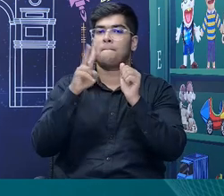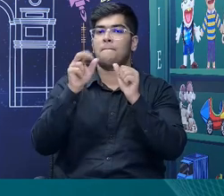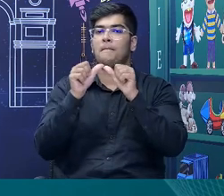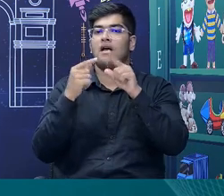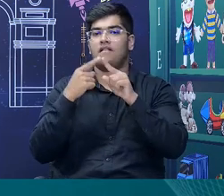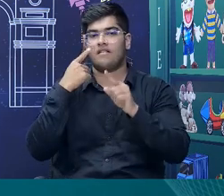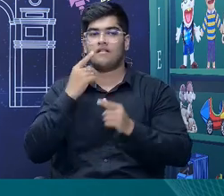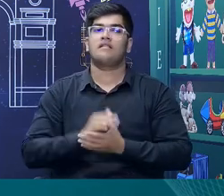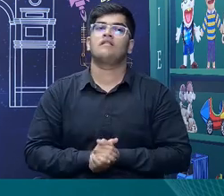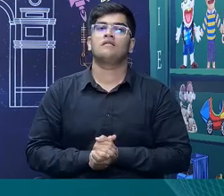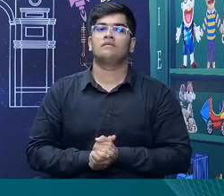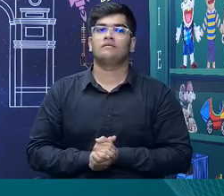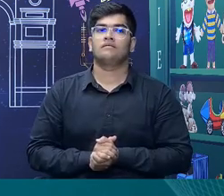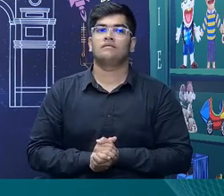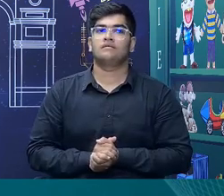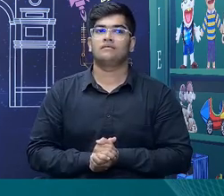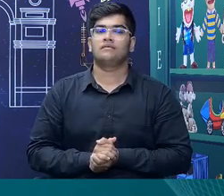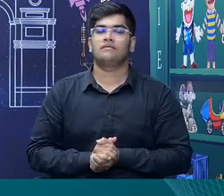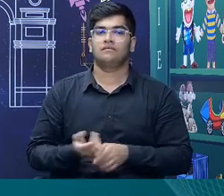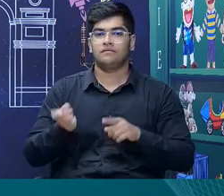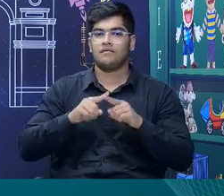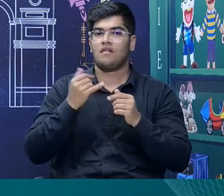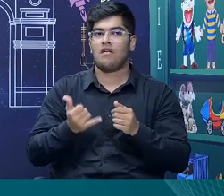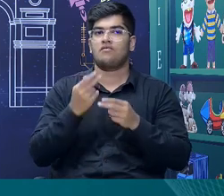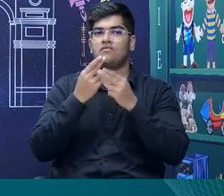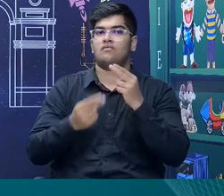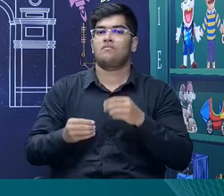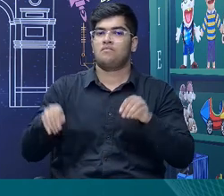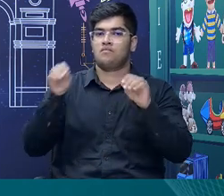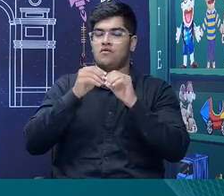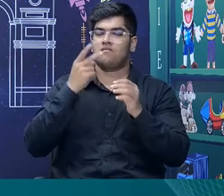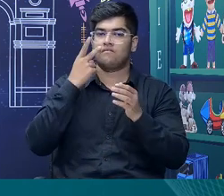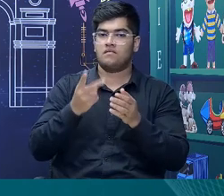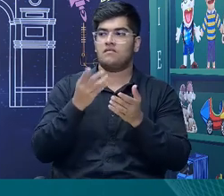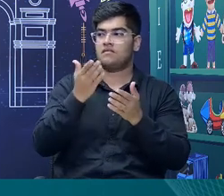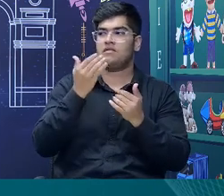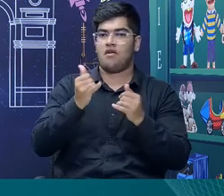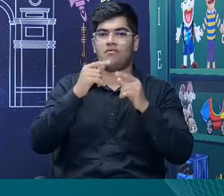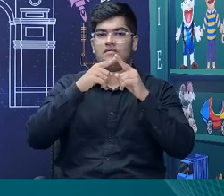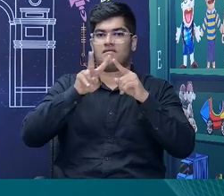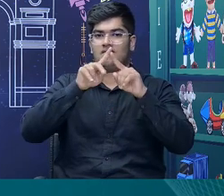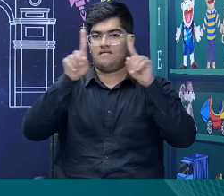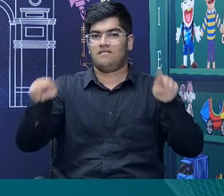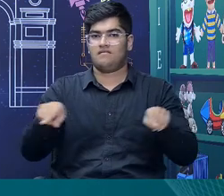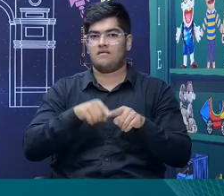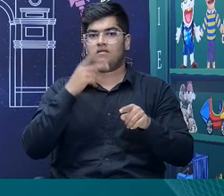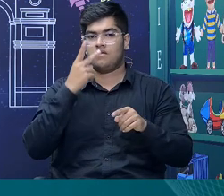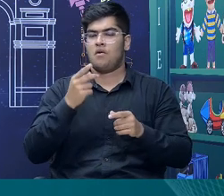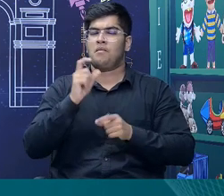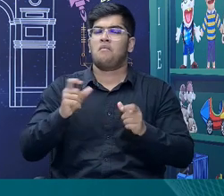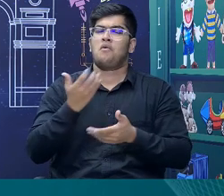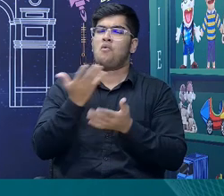पर्वत पर तो आई एक और चित्र देखते हैं यहां पर आप अपने स्क्रीन पर देख रहे होंगे की कितने